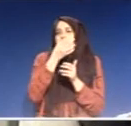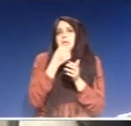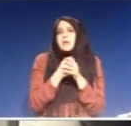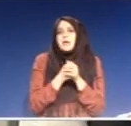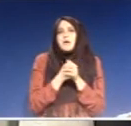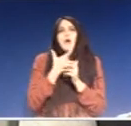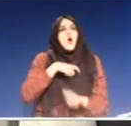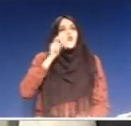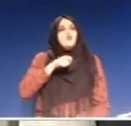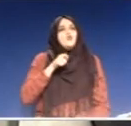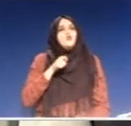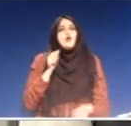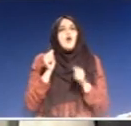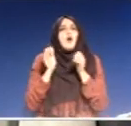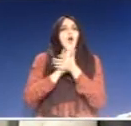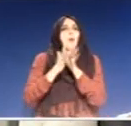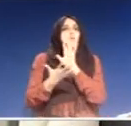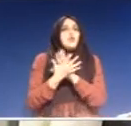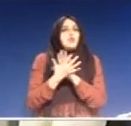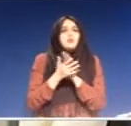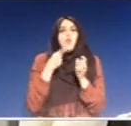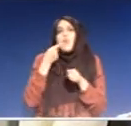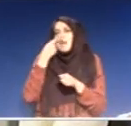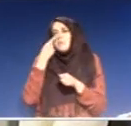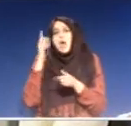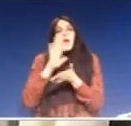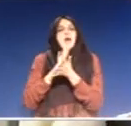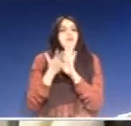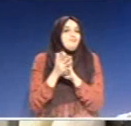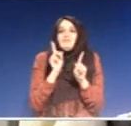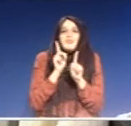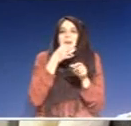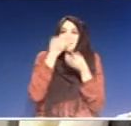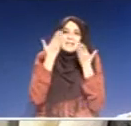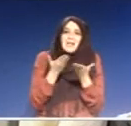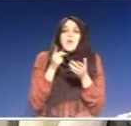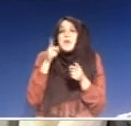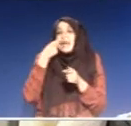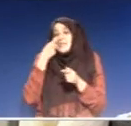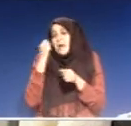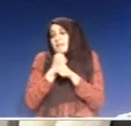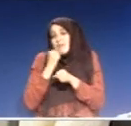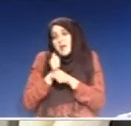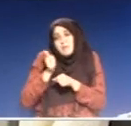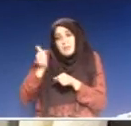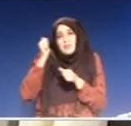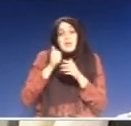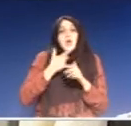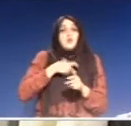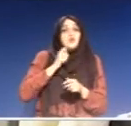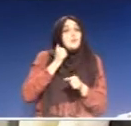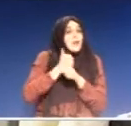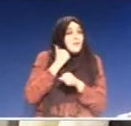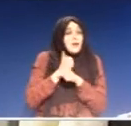ان القاضي منحاز والخبير منحاز. لا الفافوريز الخبير عمل بلادي احد الخصوم لاصدار الاحكام